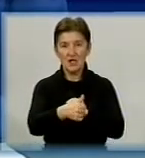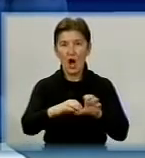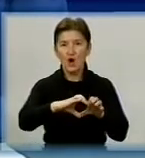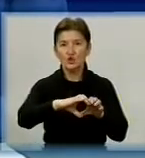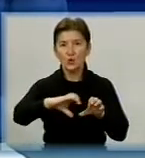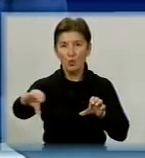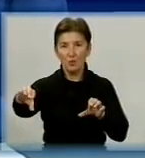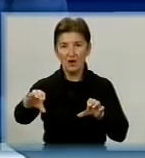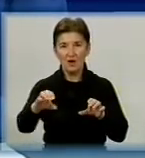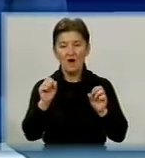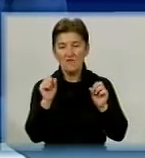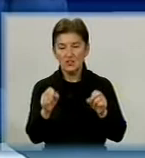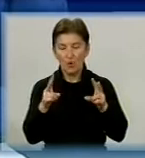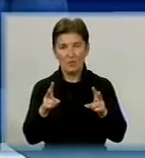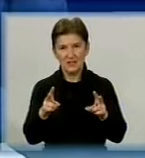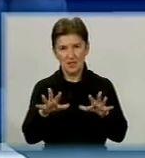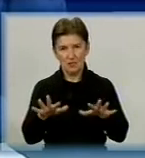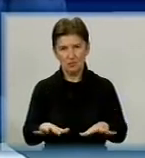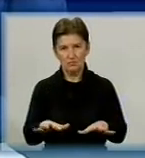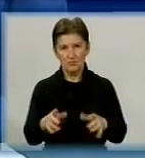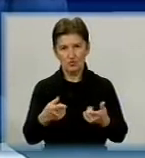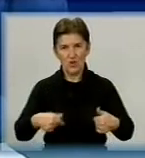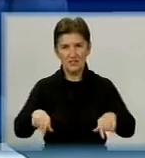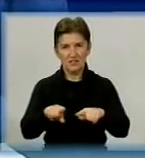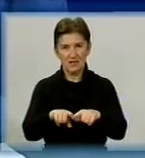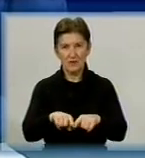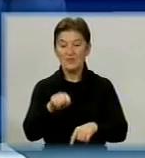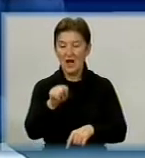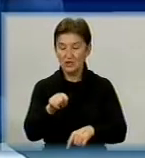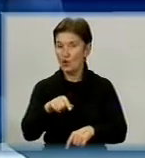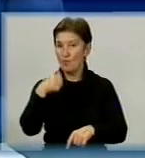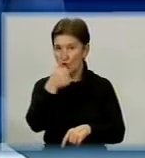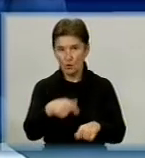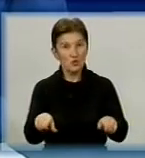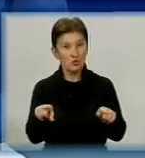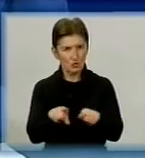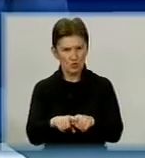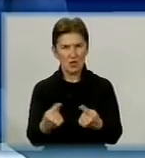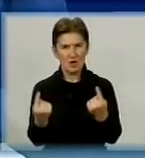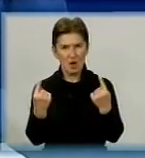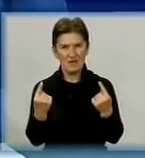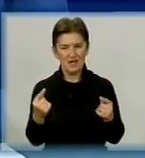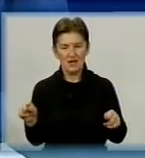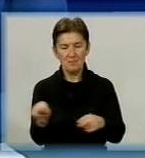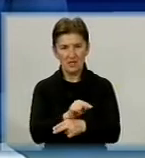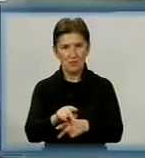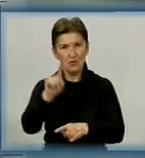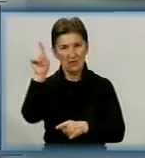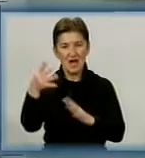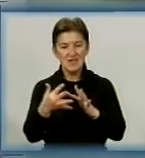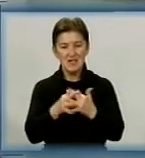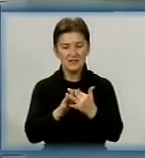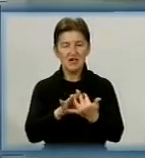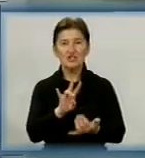особенно наиболее опасные их участки. Я знаю, що цього року ви теж займалися ремонтами доволі такими капітальними, зокрема на селищі Новому. Розкажіть про це